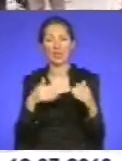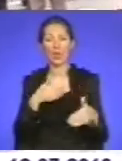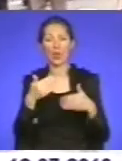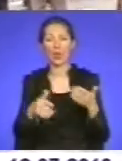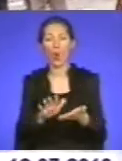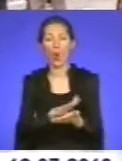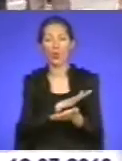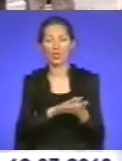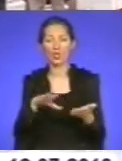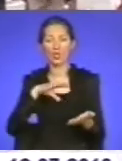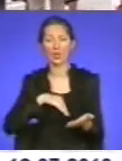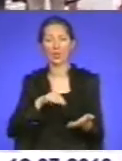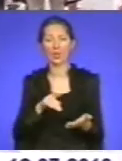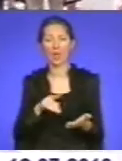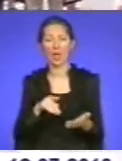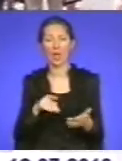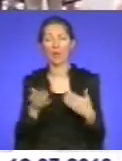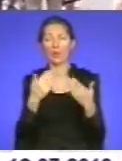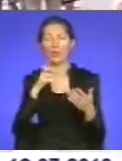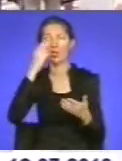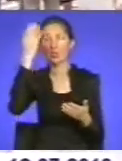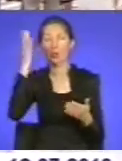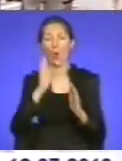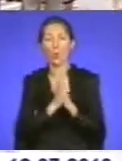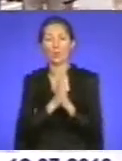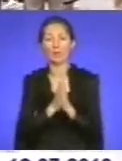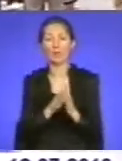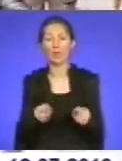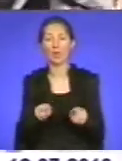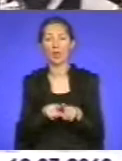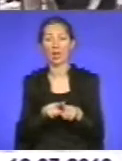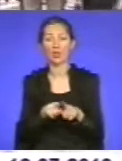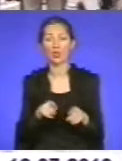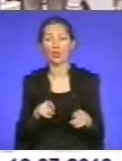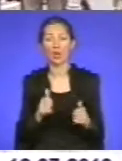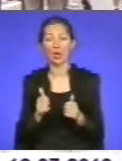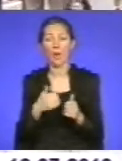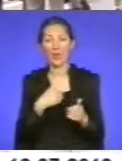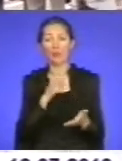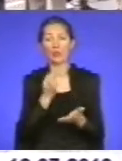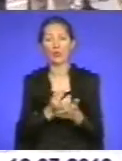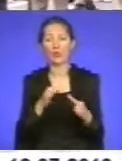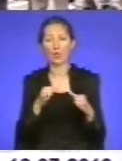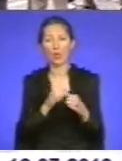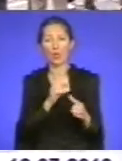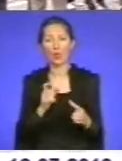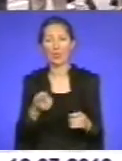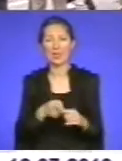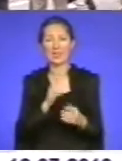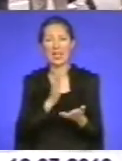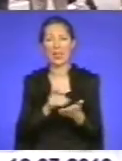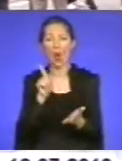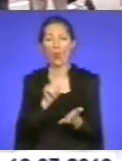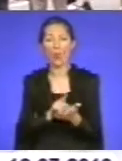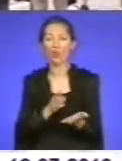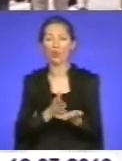очищення, спілкування з Богом, молитви і так само це і служіння, тому що ми відповідаємо за групу людей. Це і такий обов'язок, це і служіння, яке